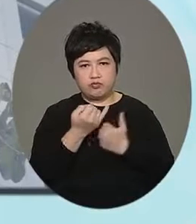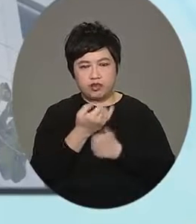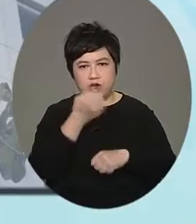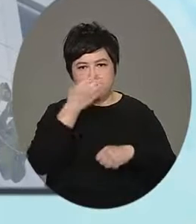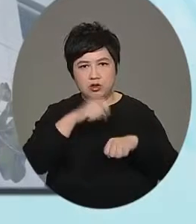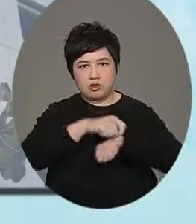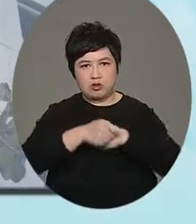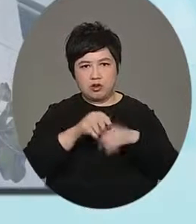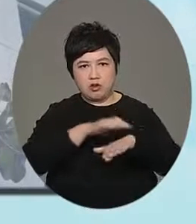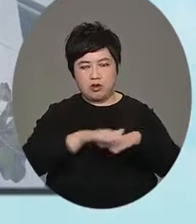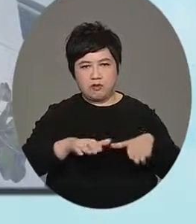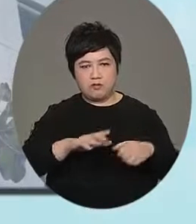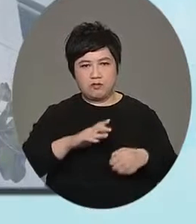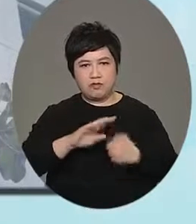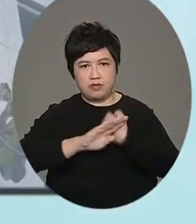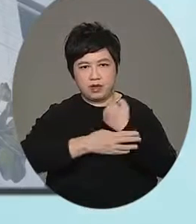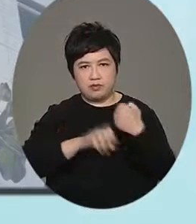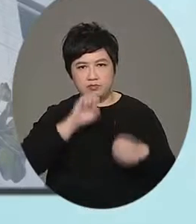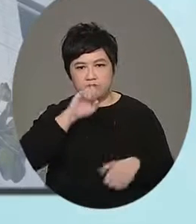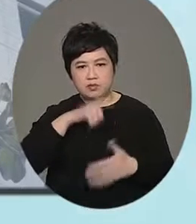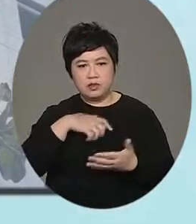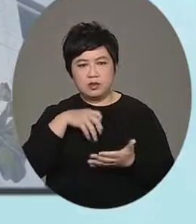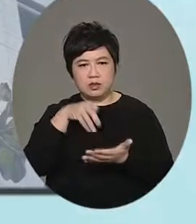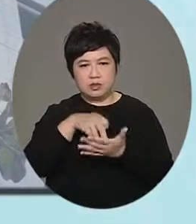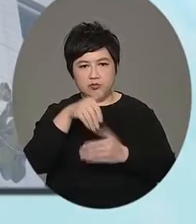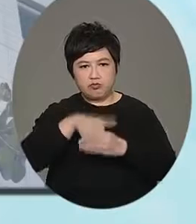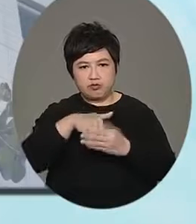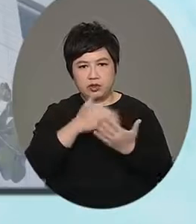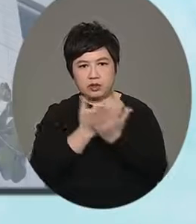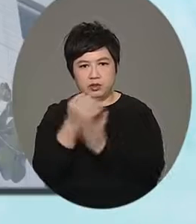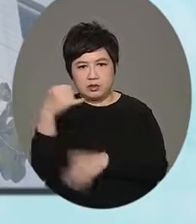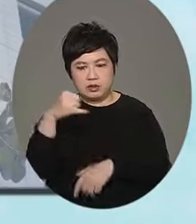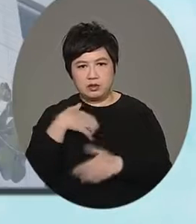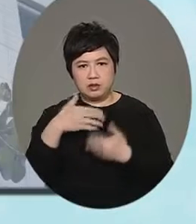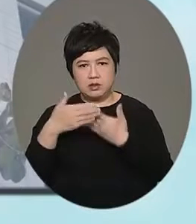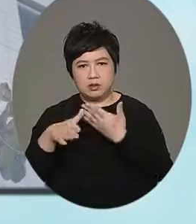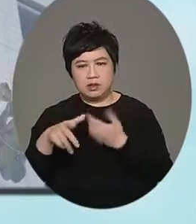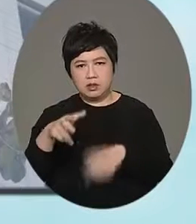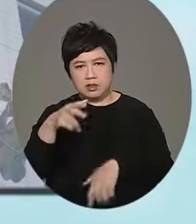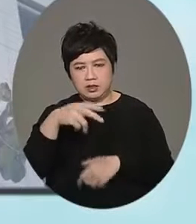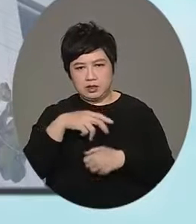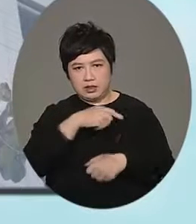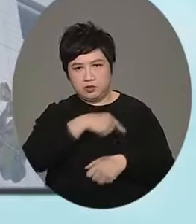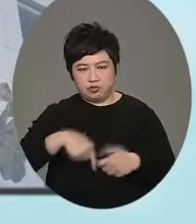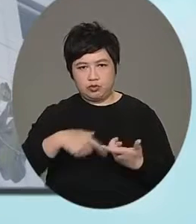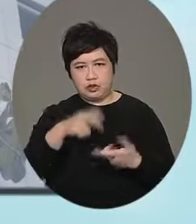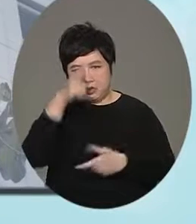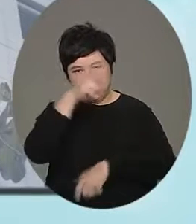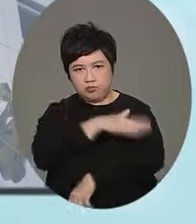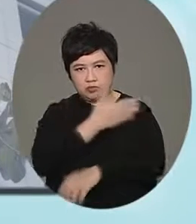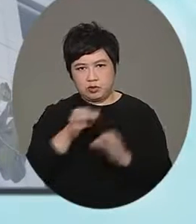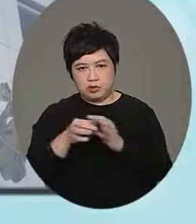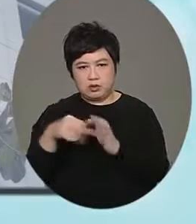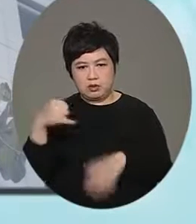國安法的言論，不得參與各級選舉，不得聯絡外國官員和議員等，要遵守每日